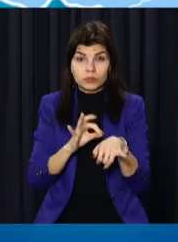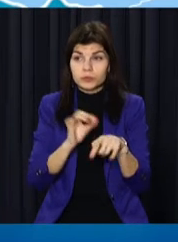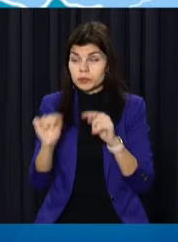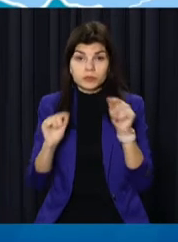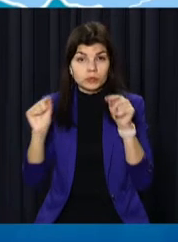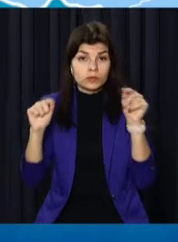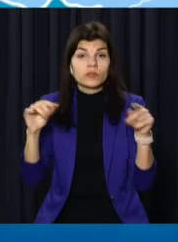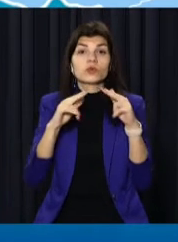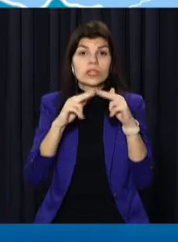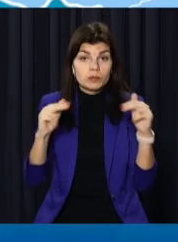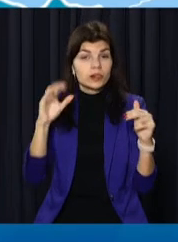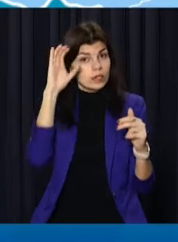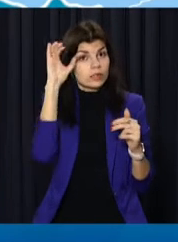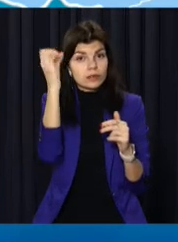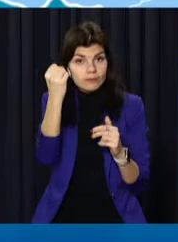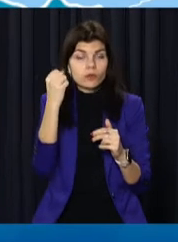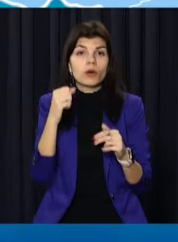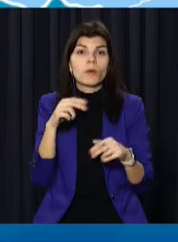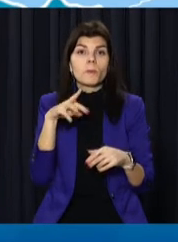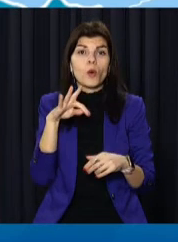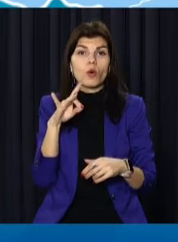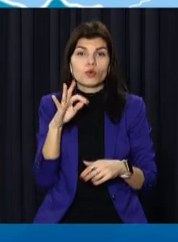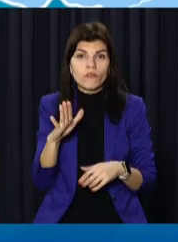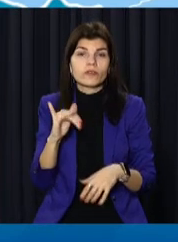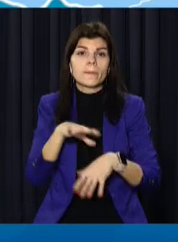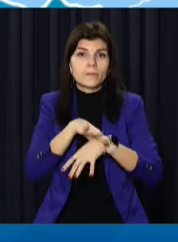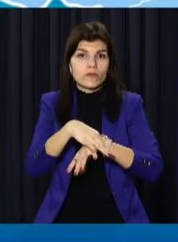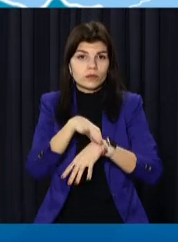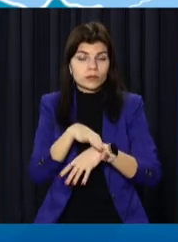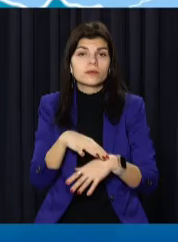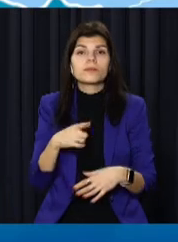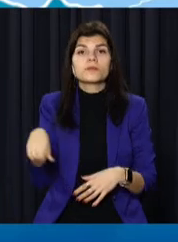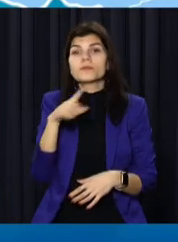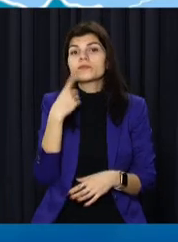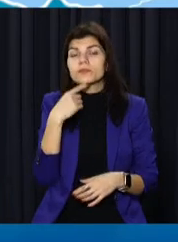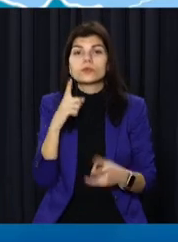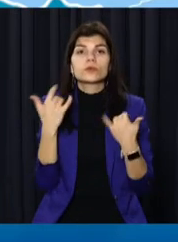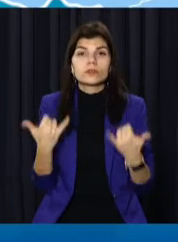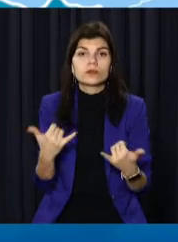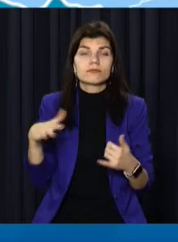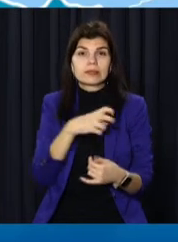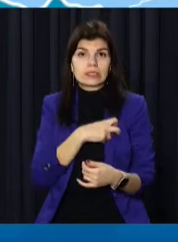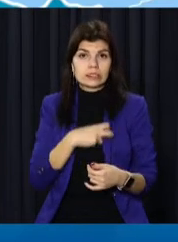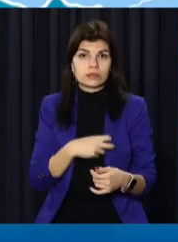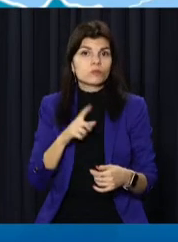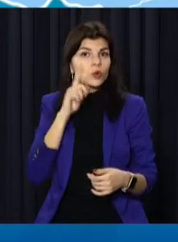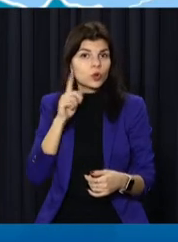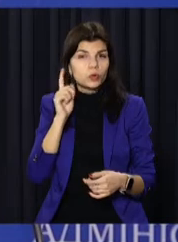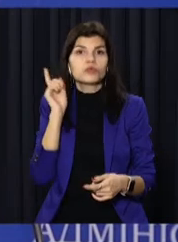хвороби фіксують у Дніпрі, Кривому Розі, Покрові та Павлограді. Фахівці кажуть, зараз у зоні ризику